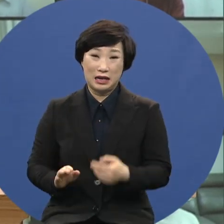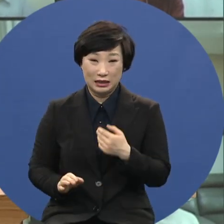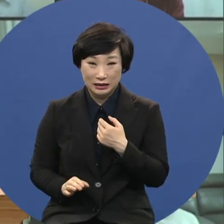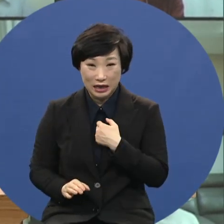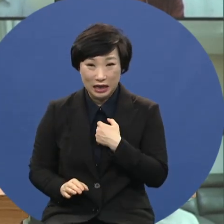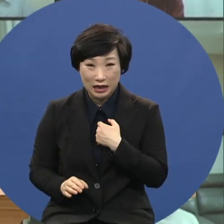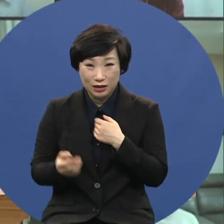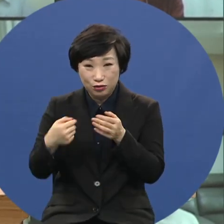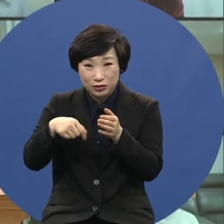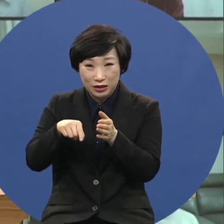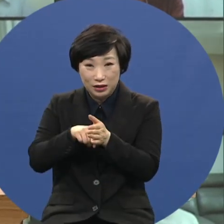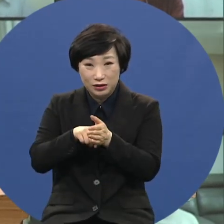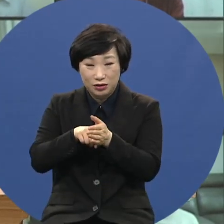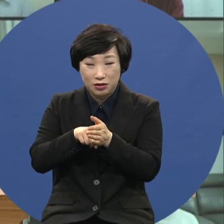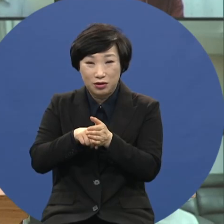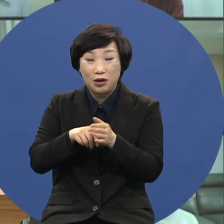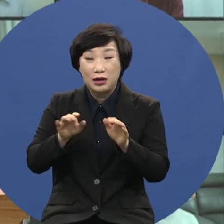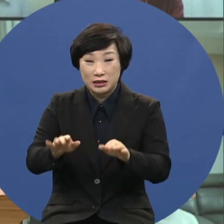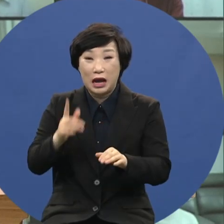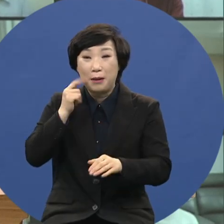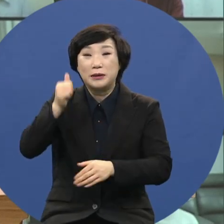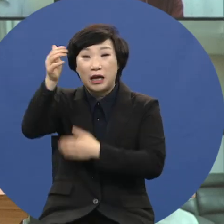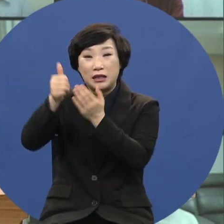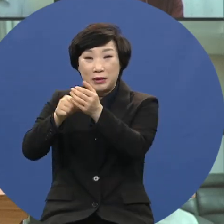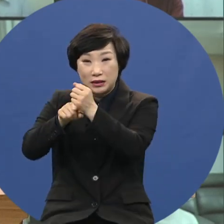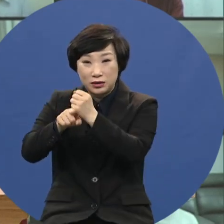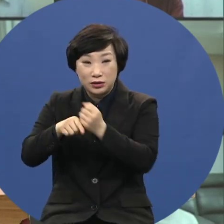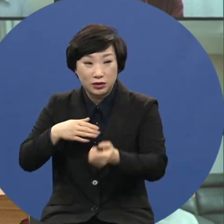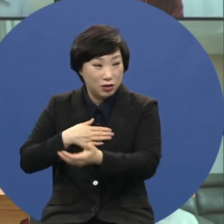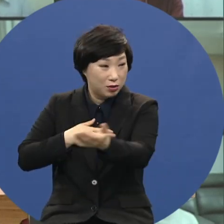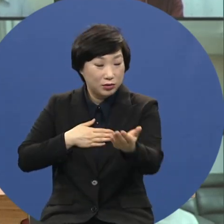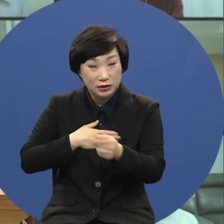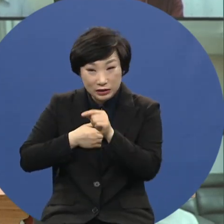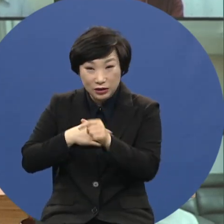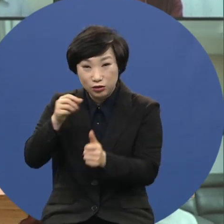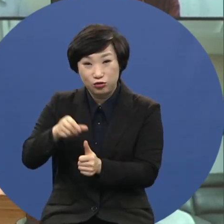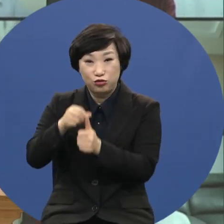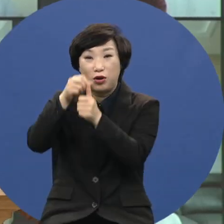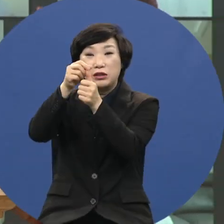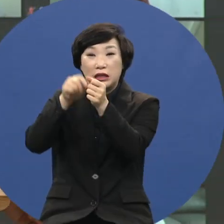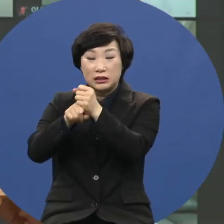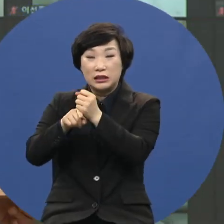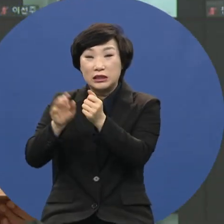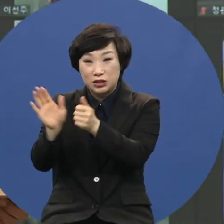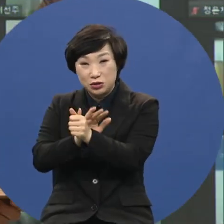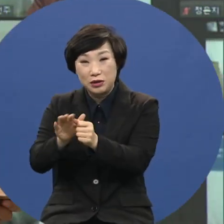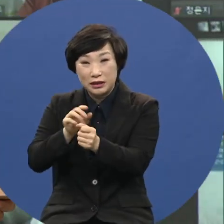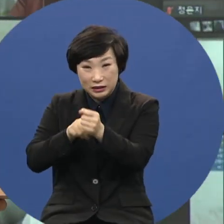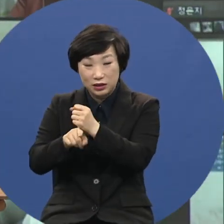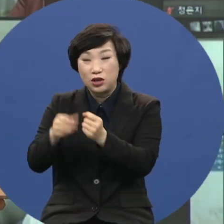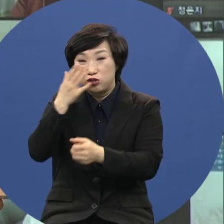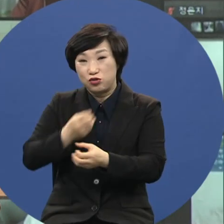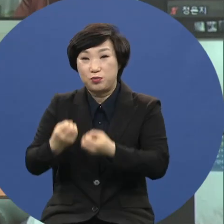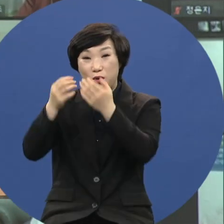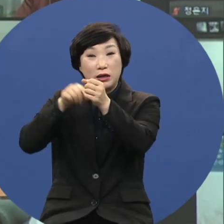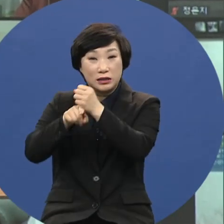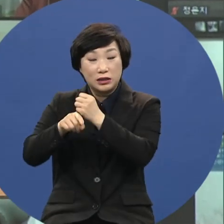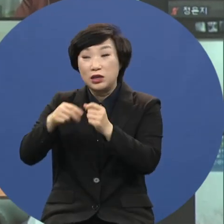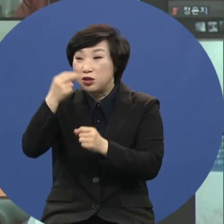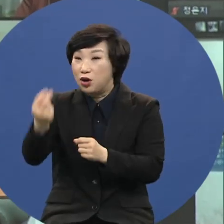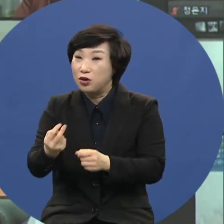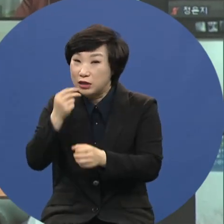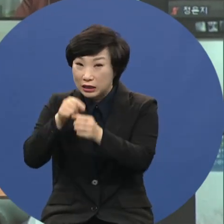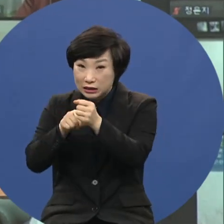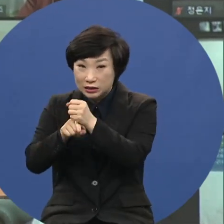나를 향한 아버지의 뜻으로 구원의 뜻이요 치료의 뜻이요 축복의 뜻이요